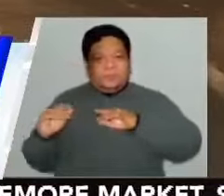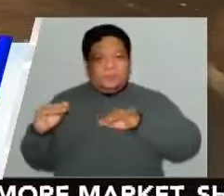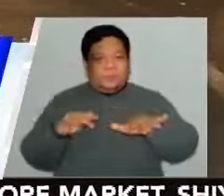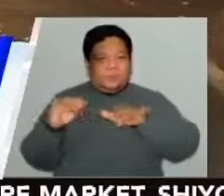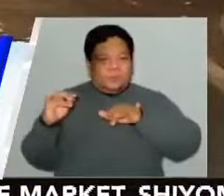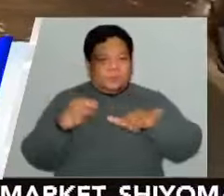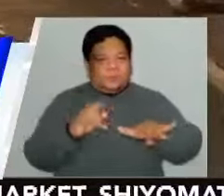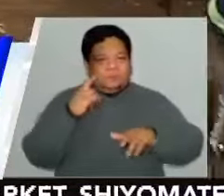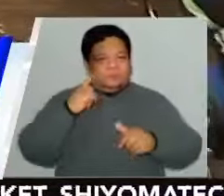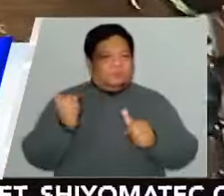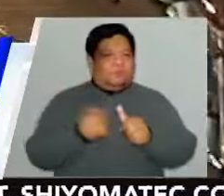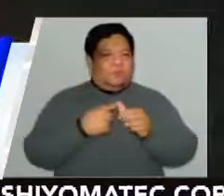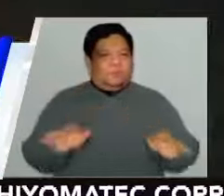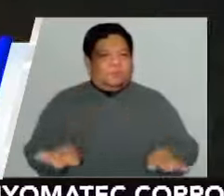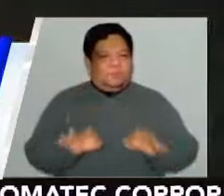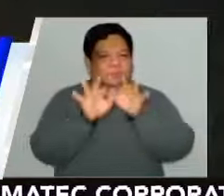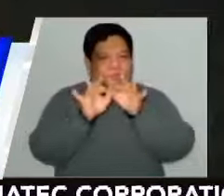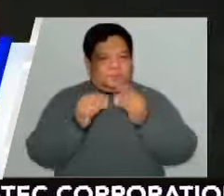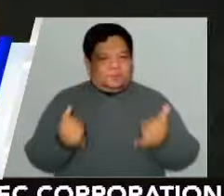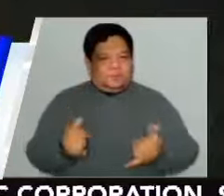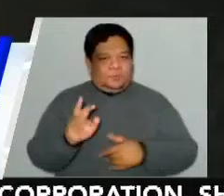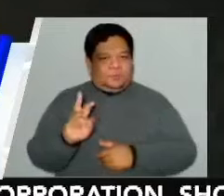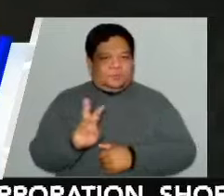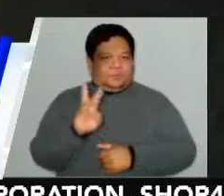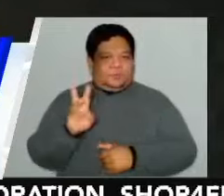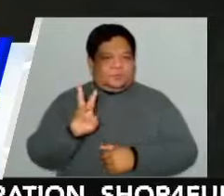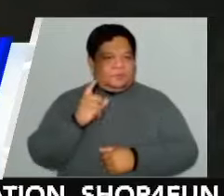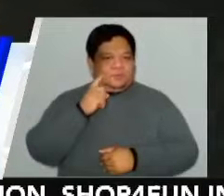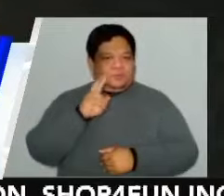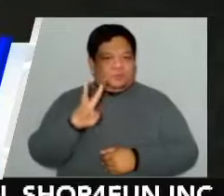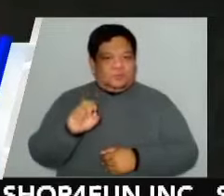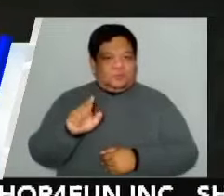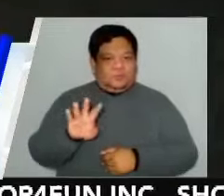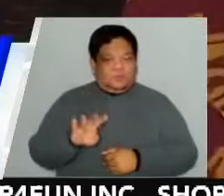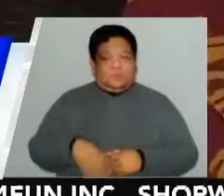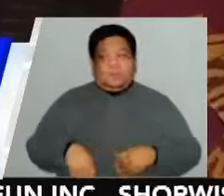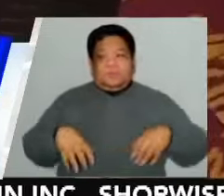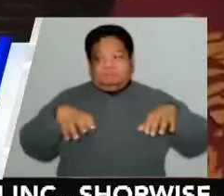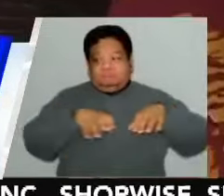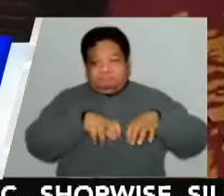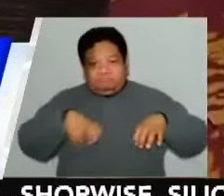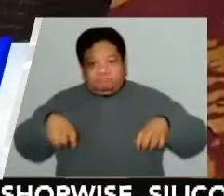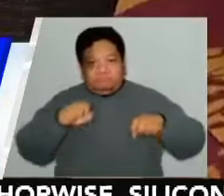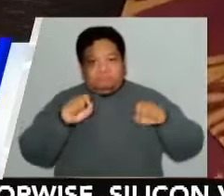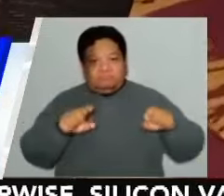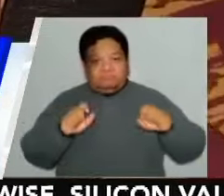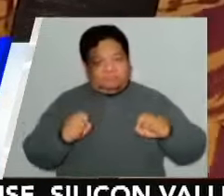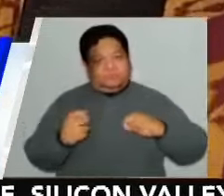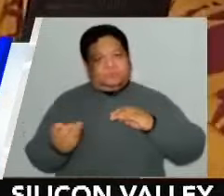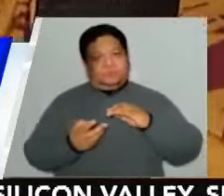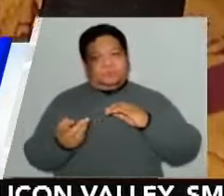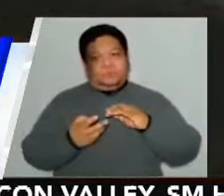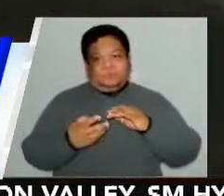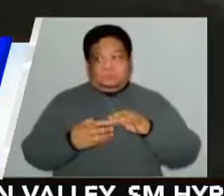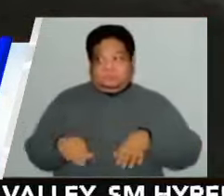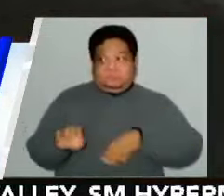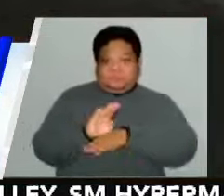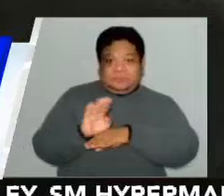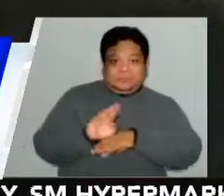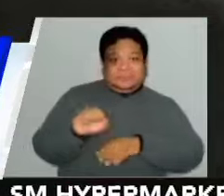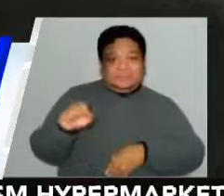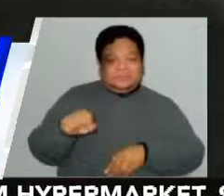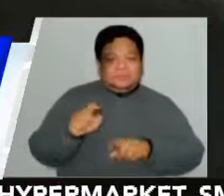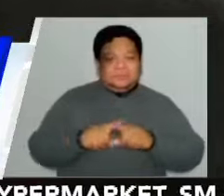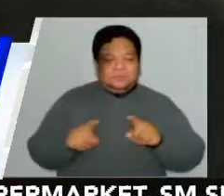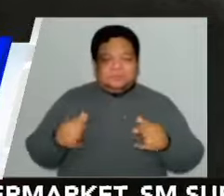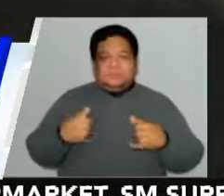sa mga tindahan sa stall sa paligid, kabilang na ang kainan ni Asima Panambulan. Abalaman sa hanap buhay, hindi nawawaglit sa kanyang isip ang hiling